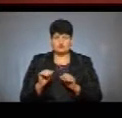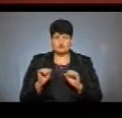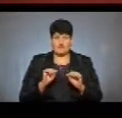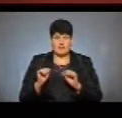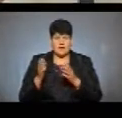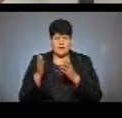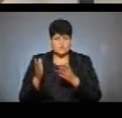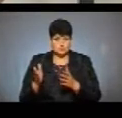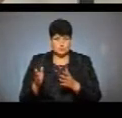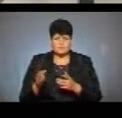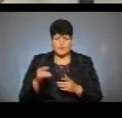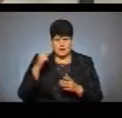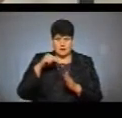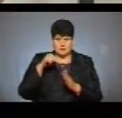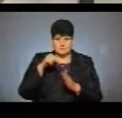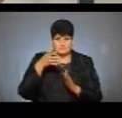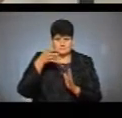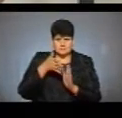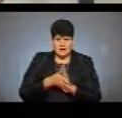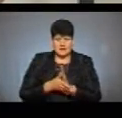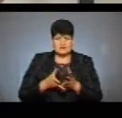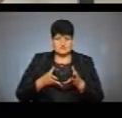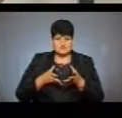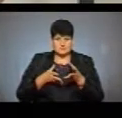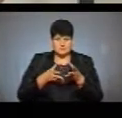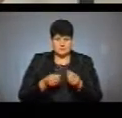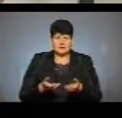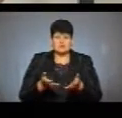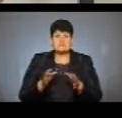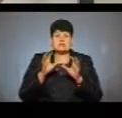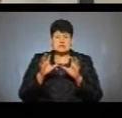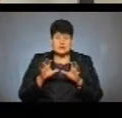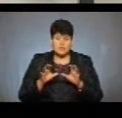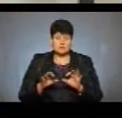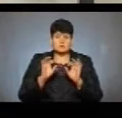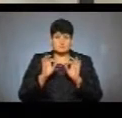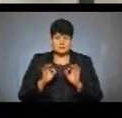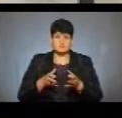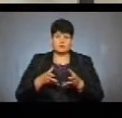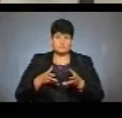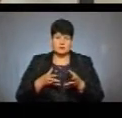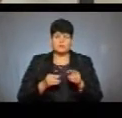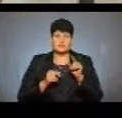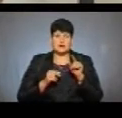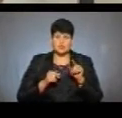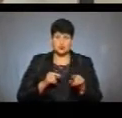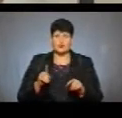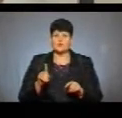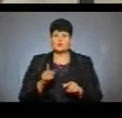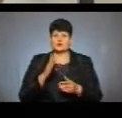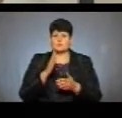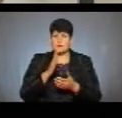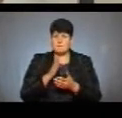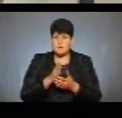власне, логічні впливи, адекватні впливи, цілком законні впливи для того, щоб мати